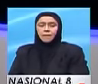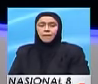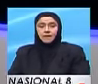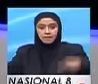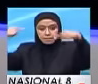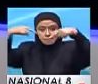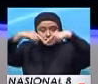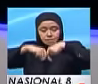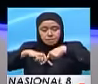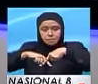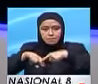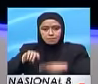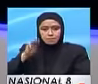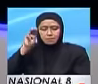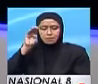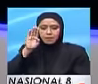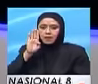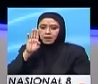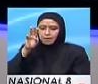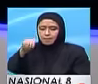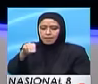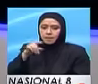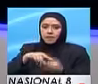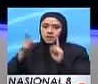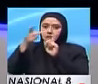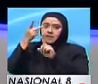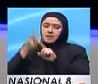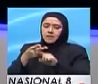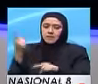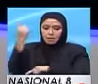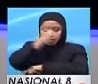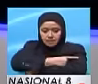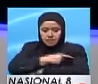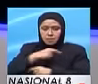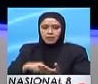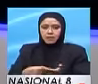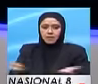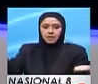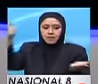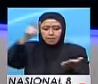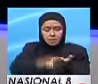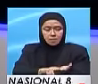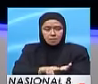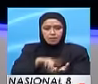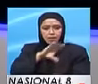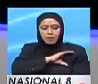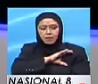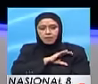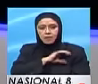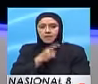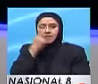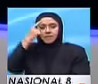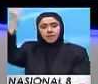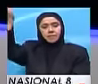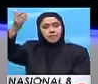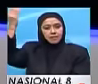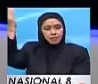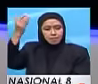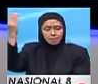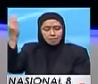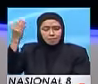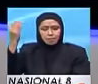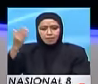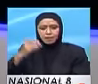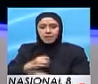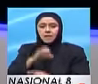umno Bukit mertajam Pulau Pinang hari ini membuat laporan polis membantah ceramah himpunan solidariti untuk membela bekas ketua pembangkang Datuk Seri